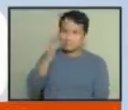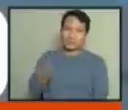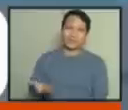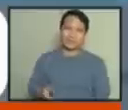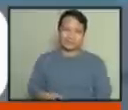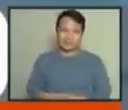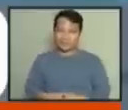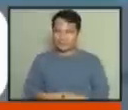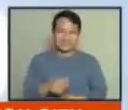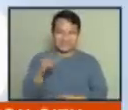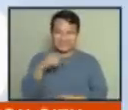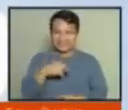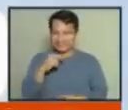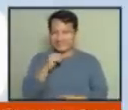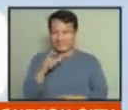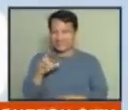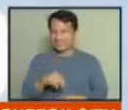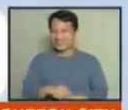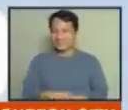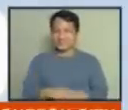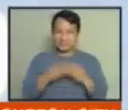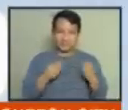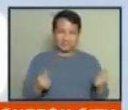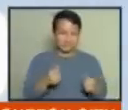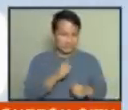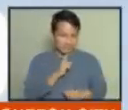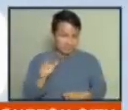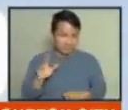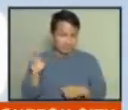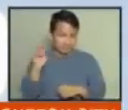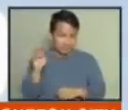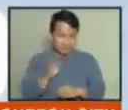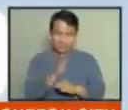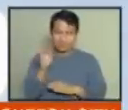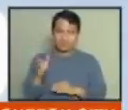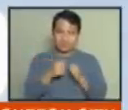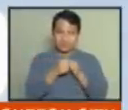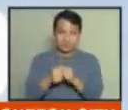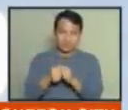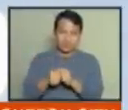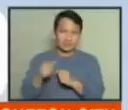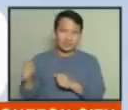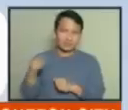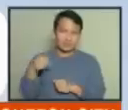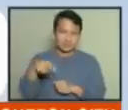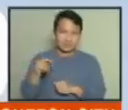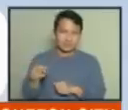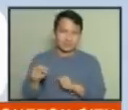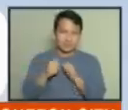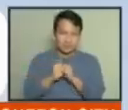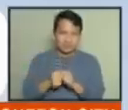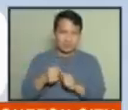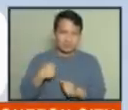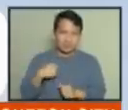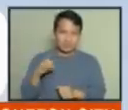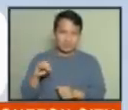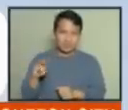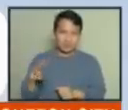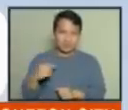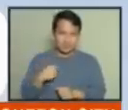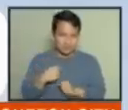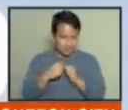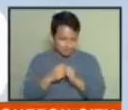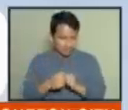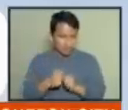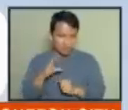eh. Sige ma'am, ayusin natin ito. Oh, sige. Promise, Monday ma'am, kasama ang PNP, kasama po yung DSWD,